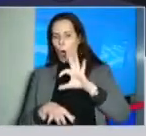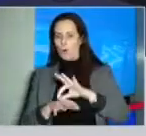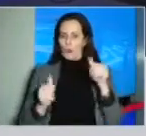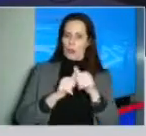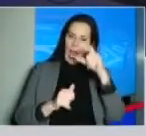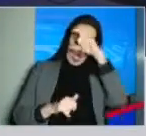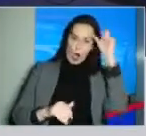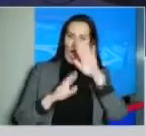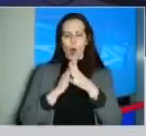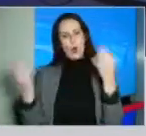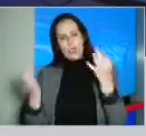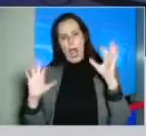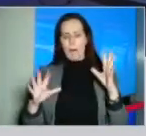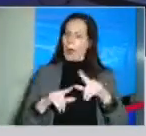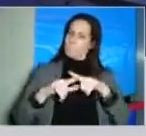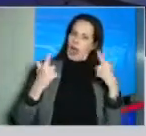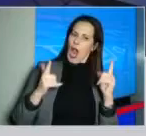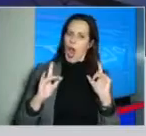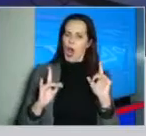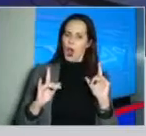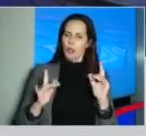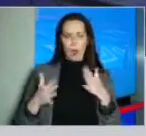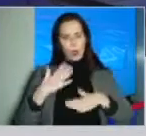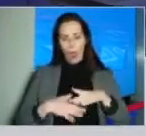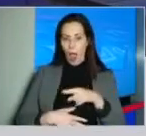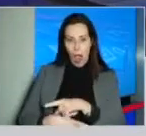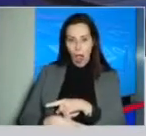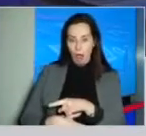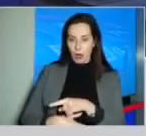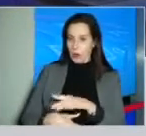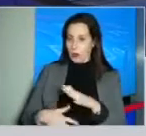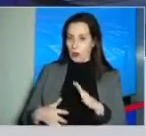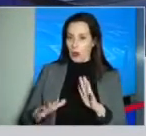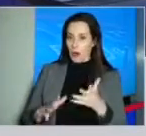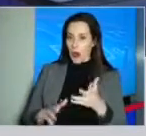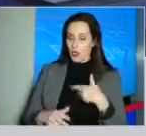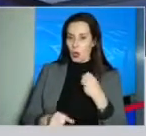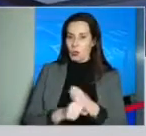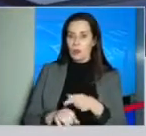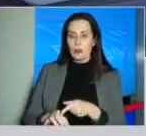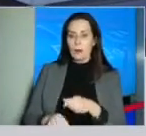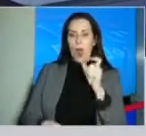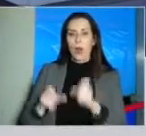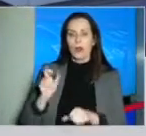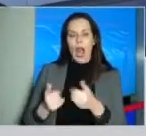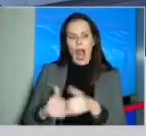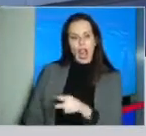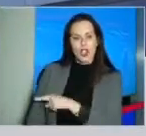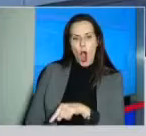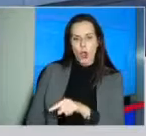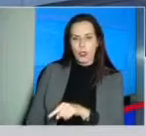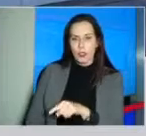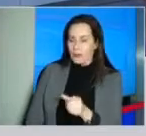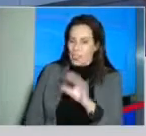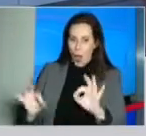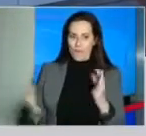צמודים, אחיות, הכל סבבה, בריכות, מאוד נחמד. ובעצם, מה שהעיסוק שלנו הוא בעצם באוכלוסיות היותר מוחלשות. וזה